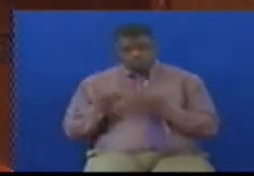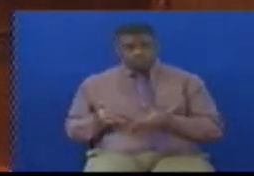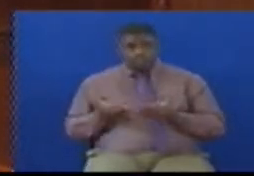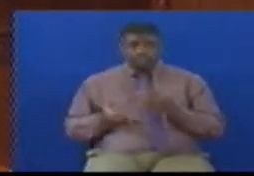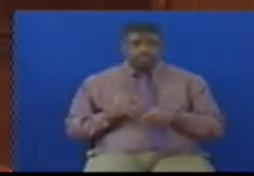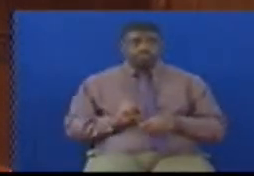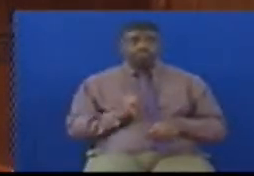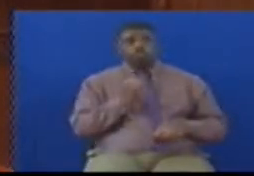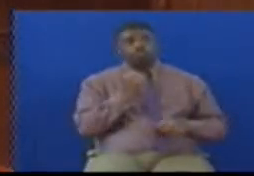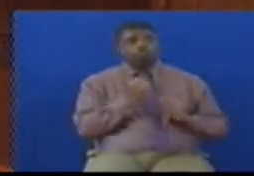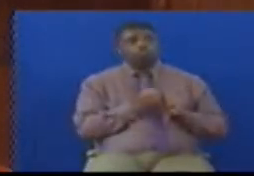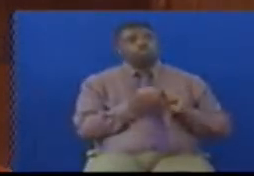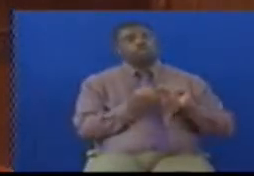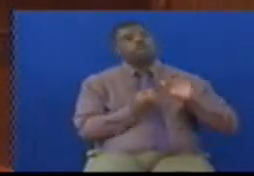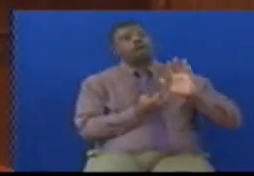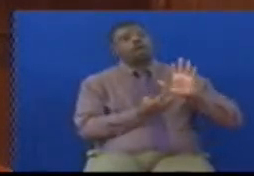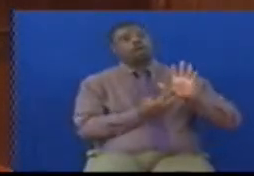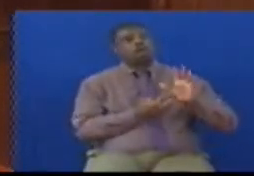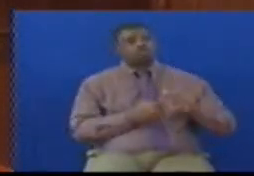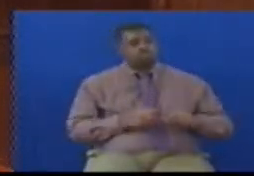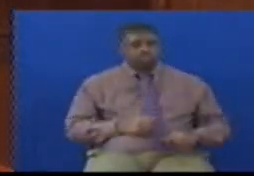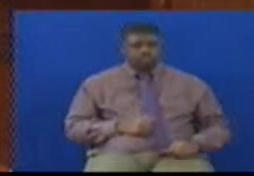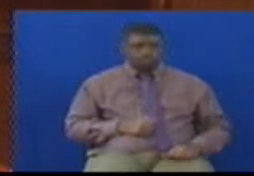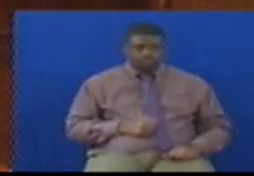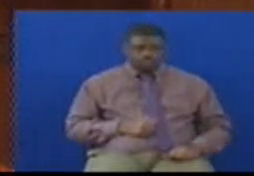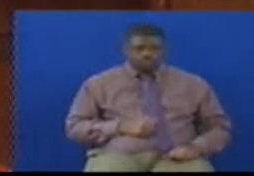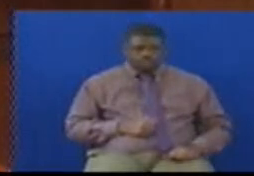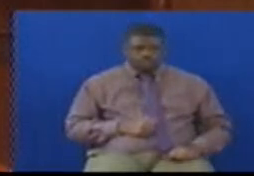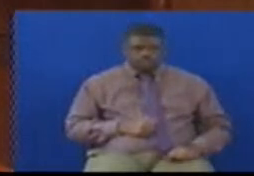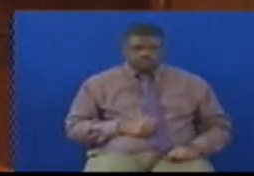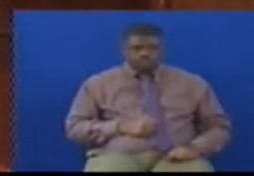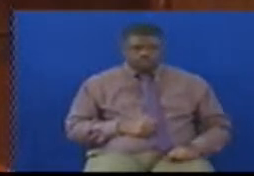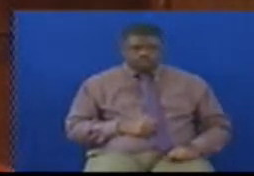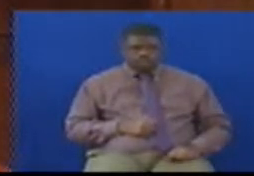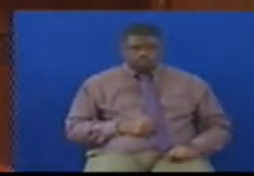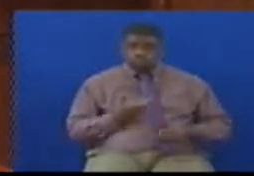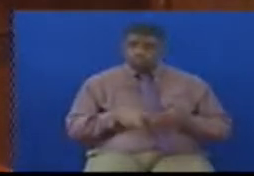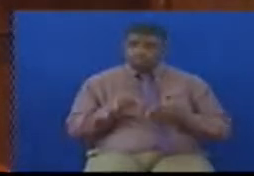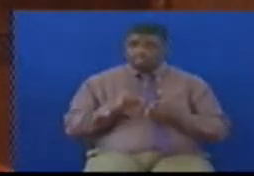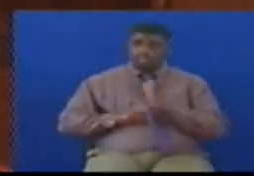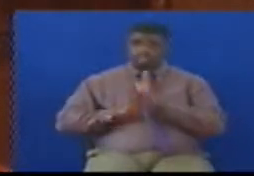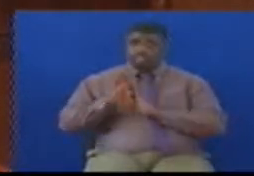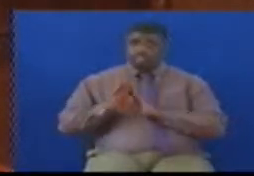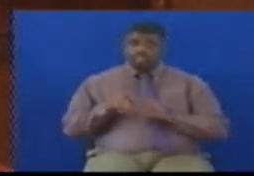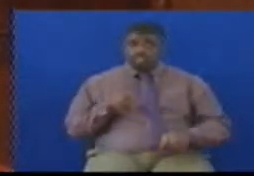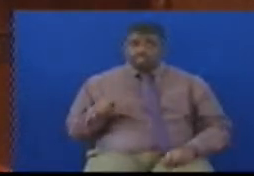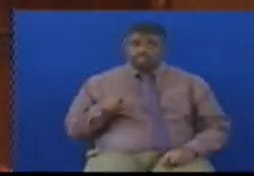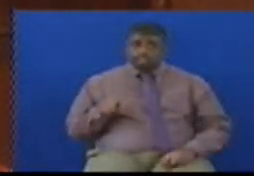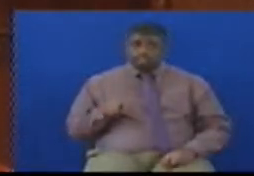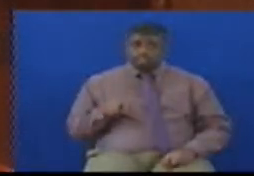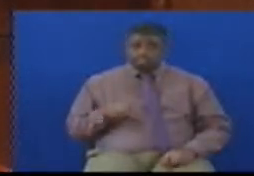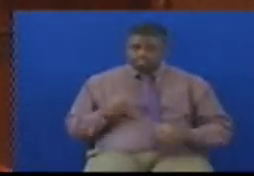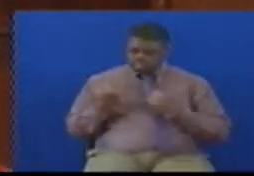milioni 17. Lakini pamoja na kuongezeka kwa shehena, pamoja na